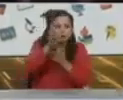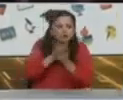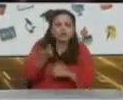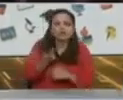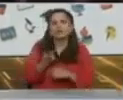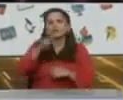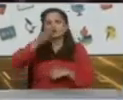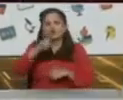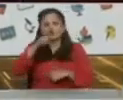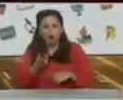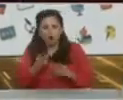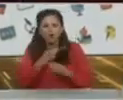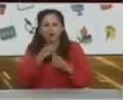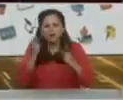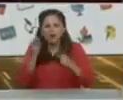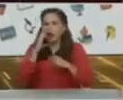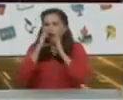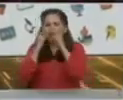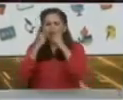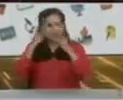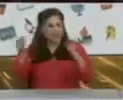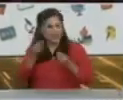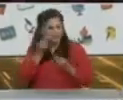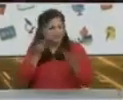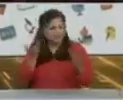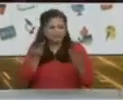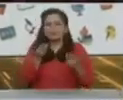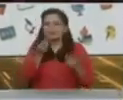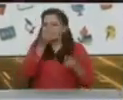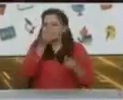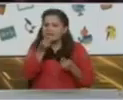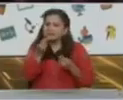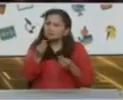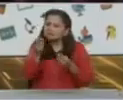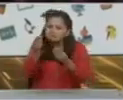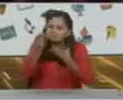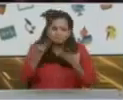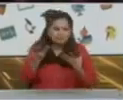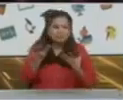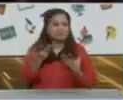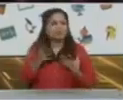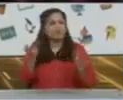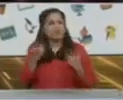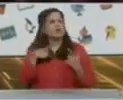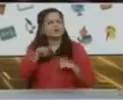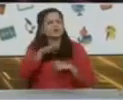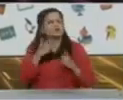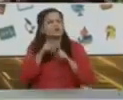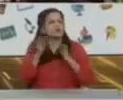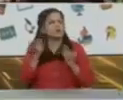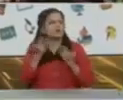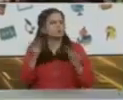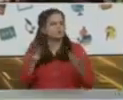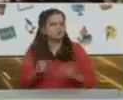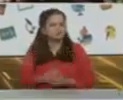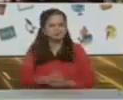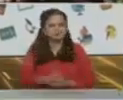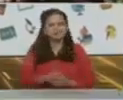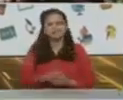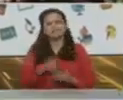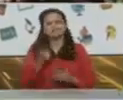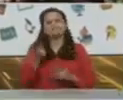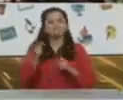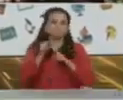और जंक पे उनका ध्यान रहता है। आप कृपया करके हमें ये बताइए कि हमें इसके बारे में क्या करना चाहिए। इसी प्रकार